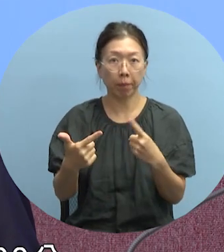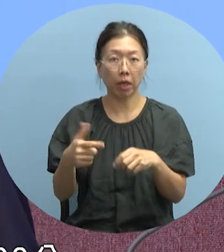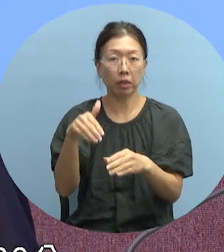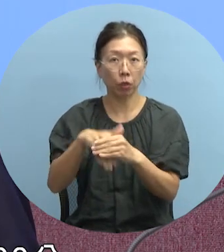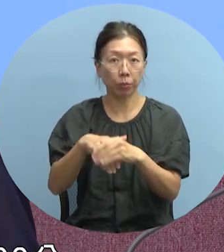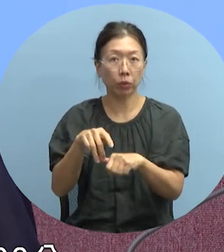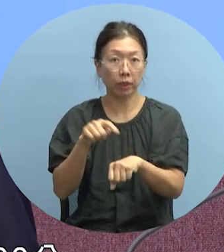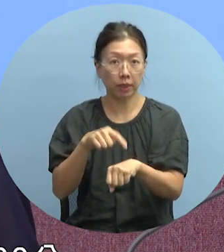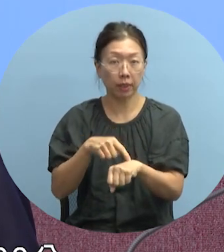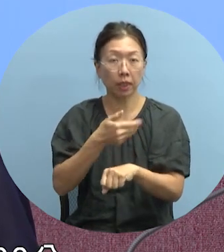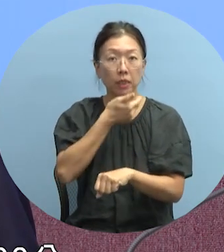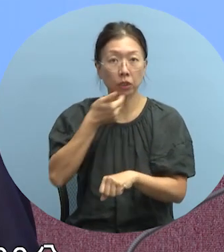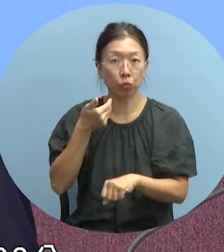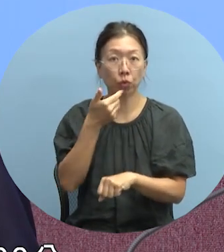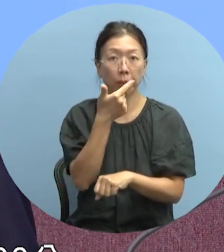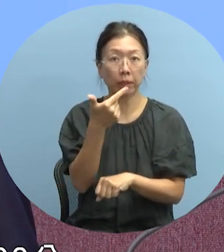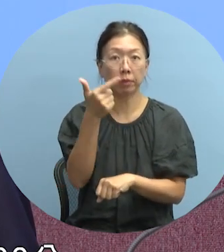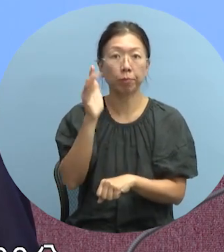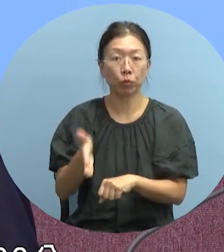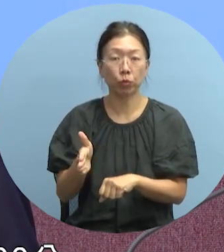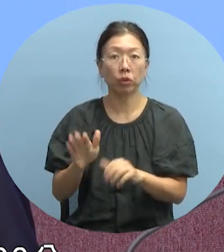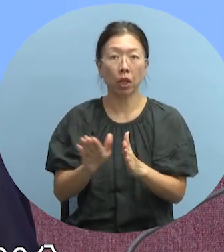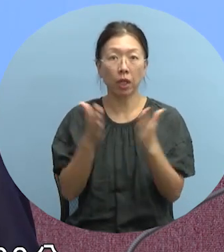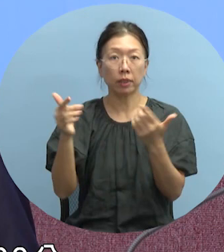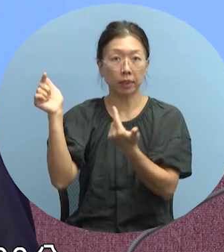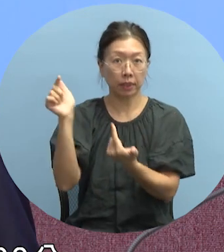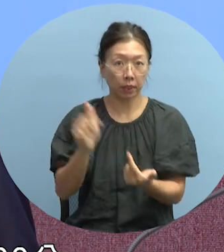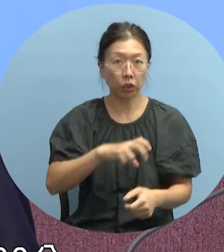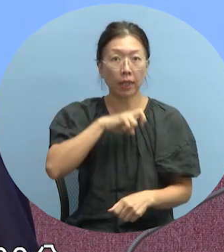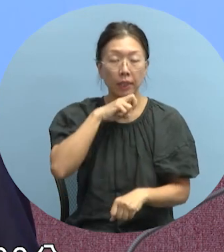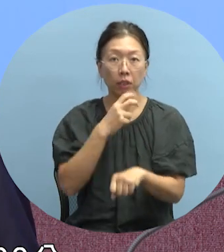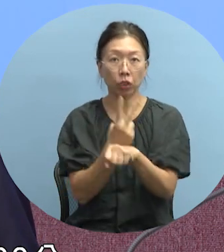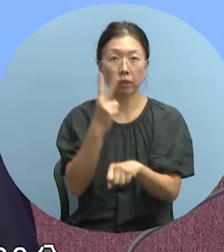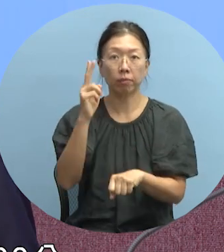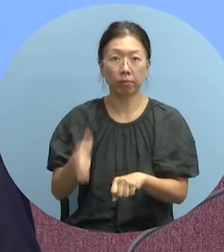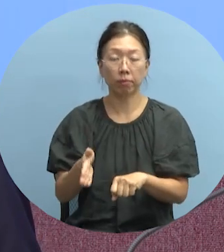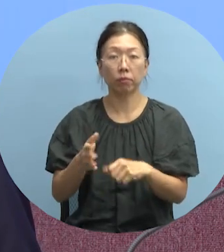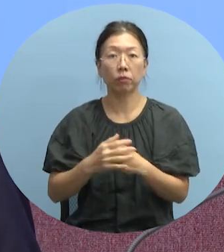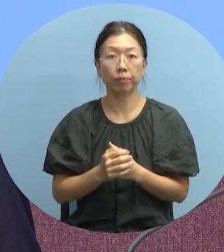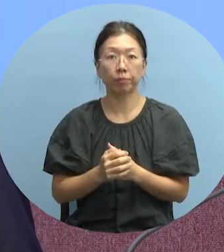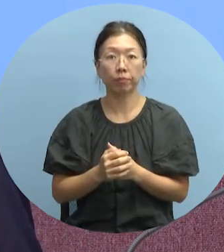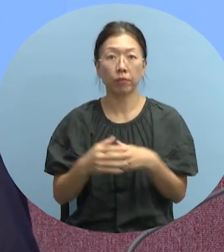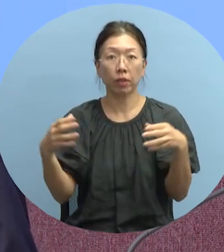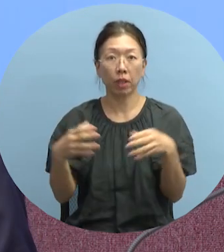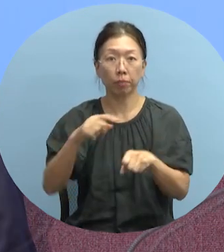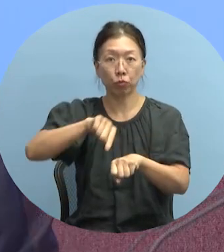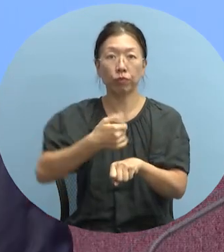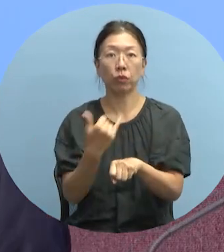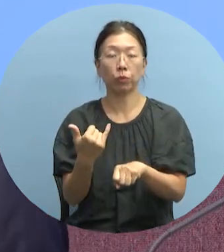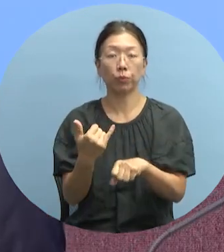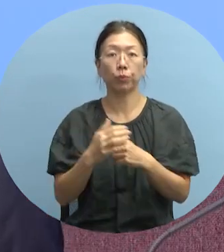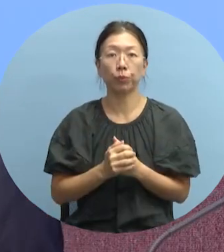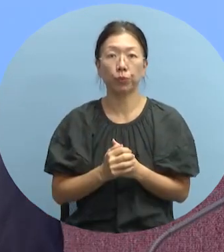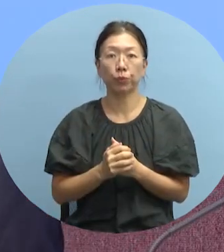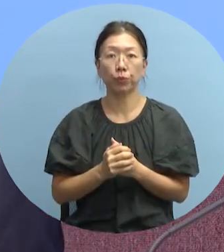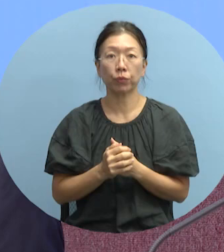就將設定為上午嘅8時30分到下午嘅2時30分，一共係6個小時。在提